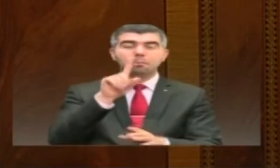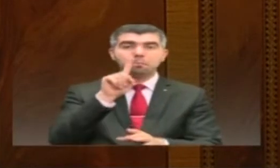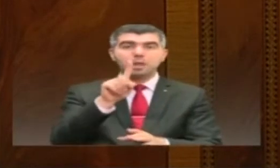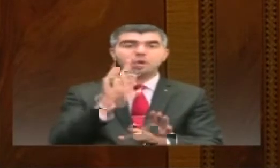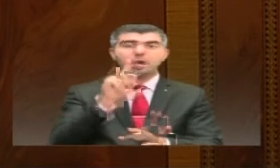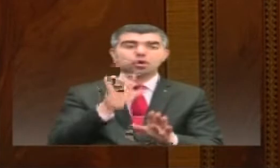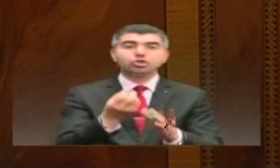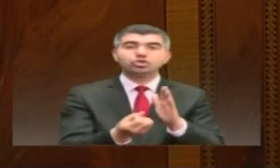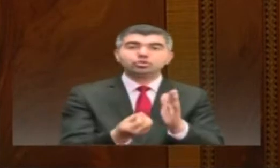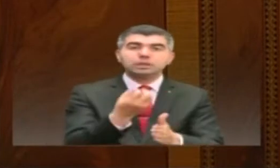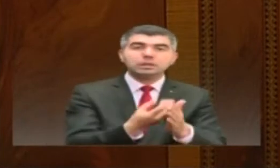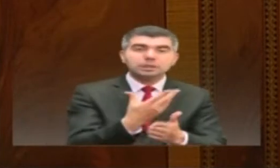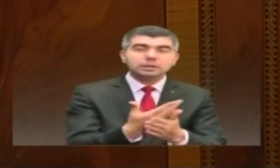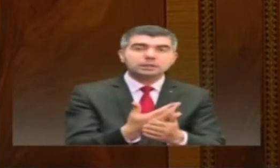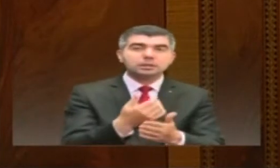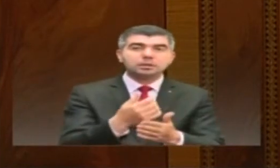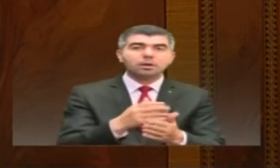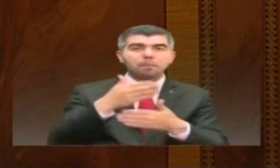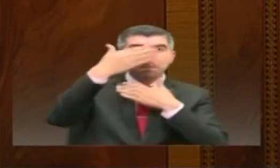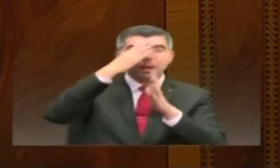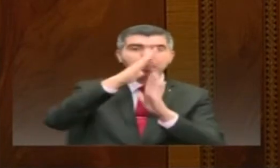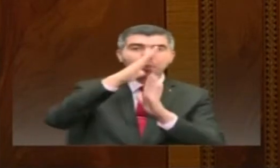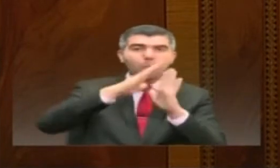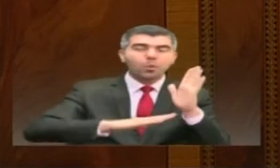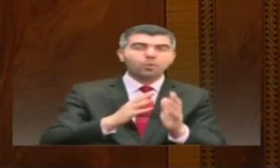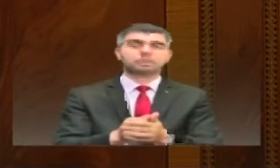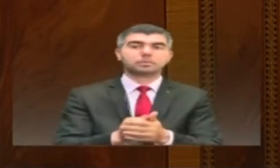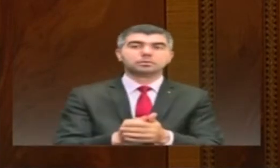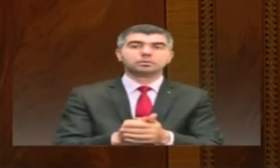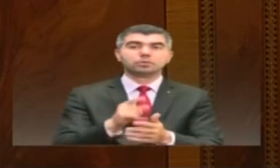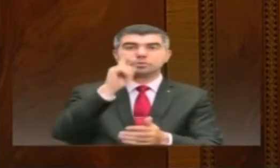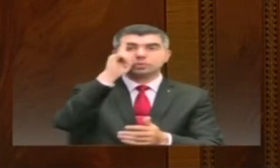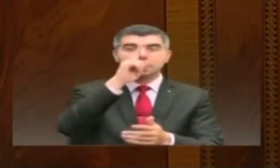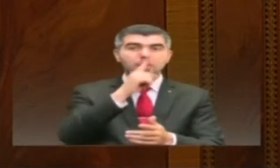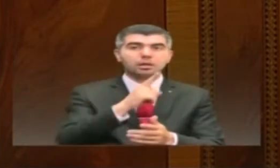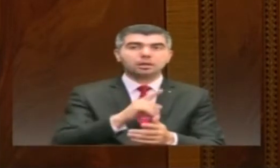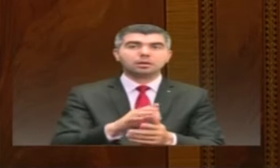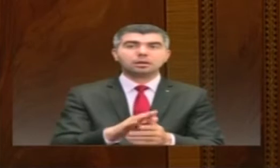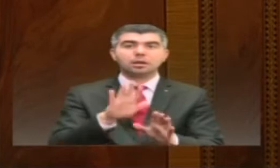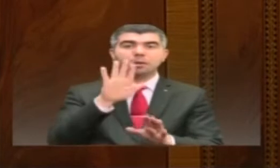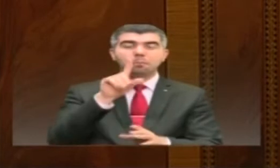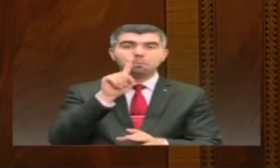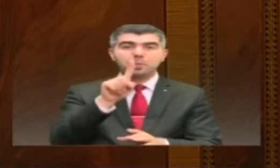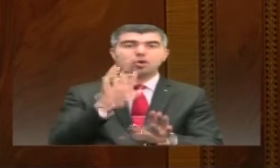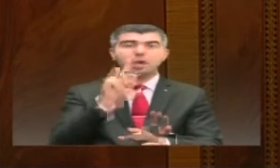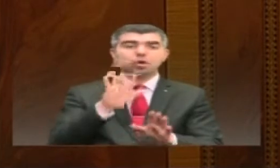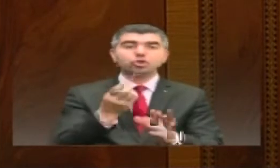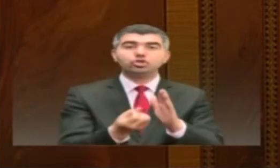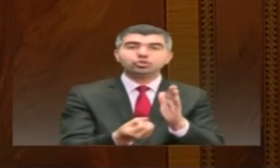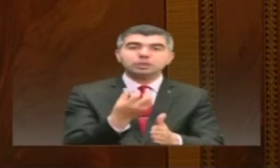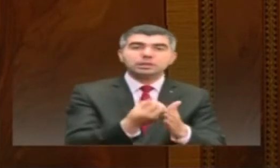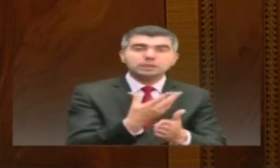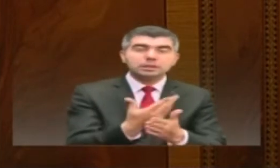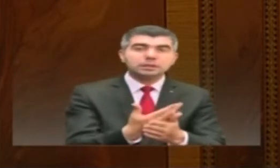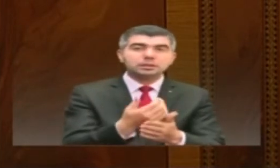عدد كبير، وهو كشكل تحدي وبالتالي سياسة خاصة إلى تكييف وإلى تطوير، وهي اللي